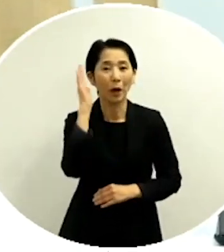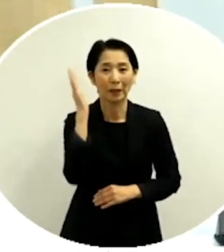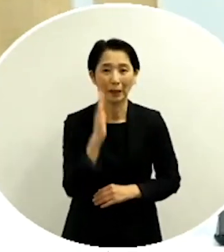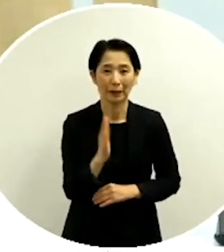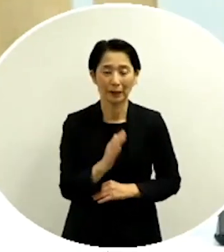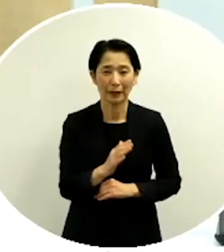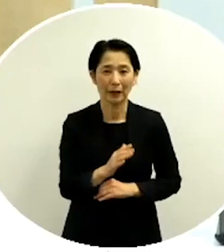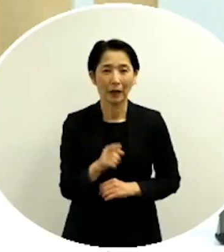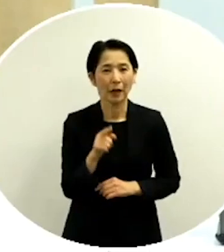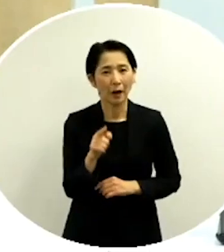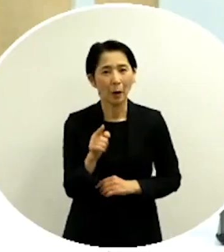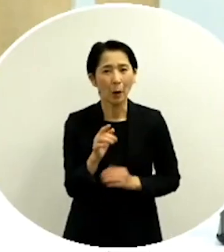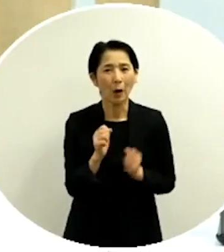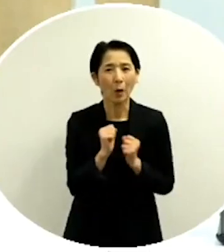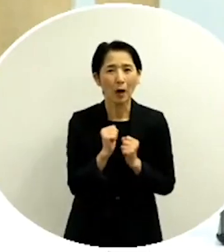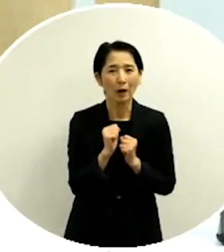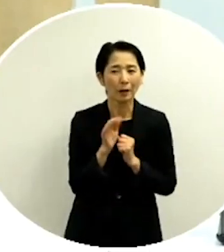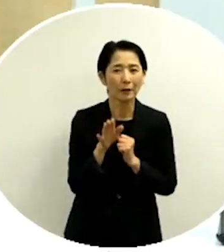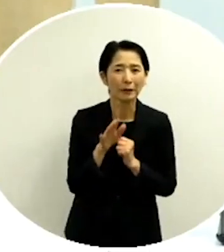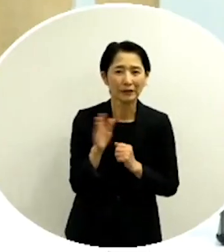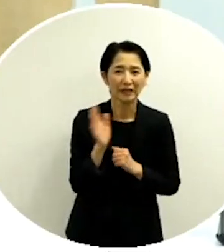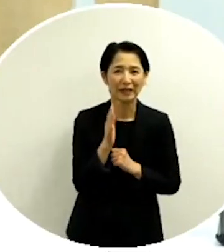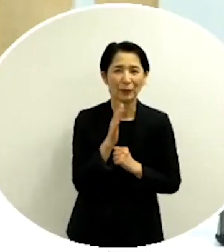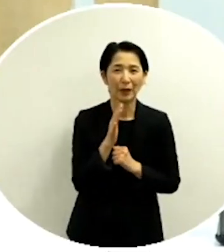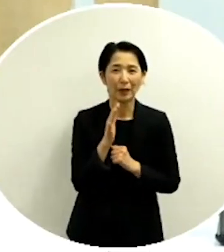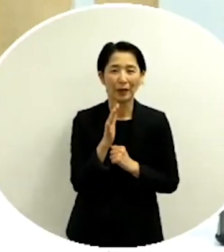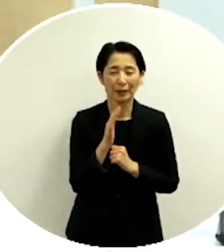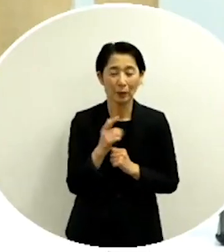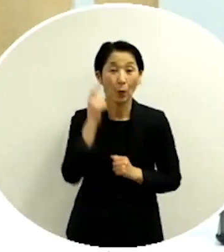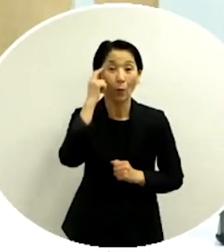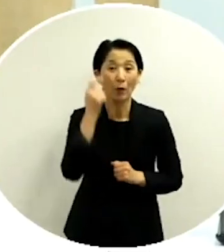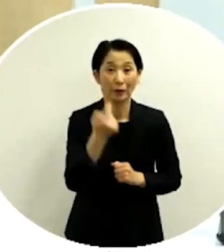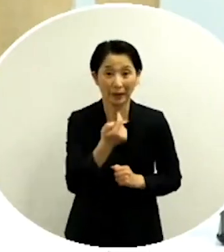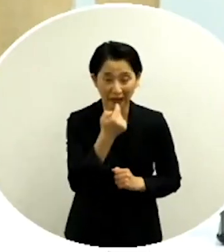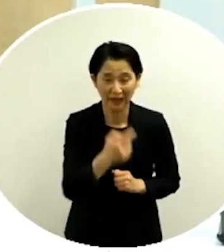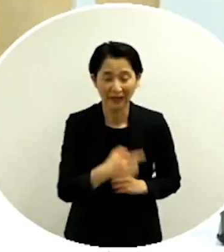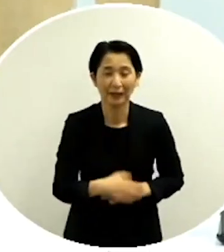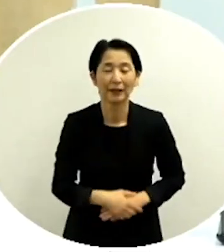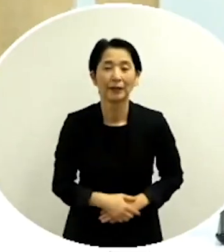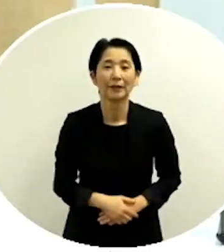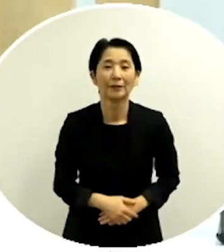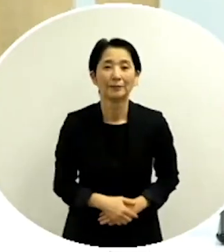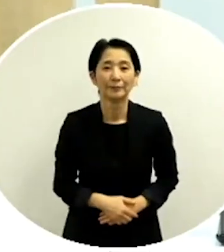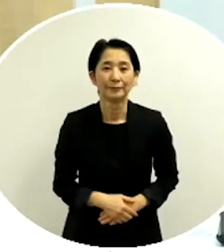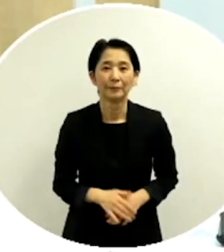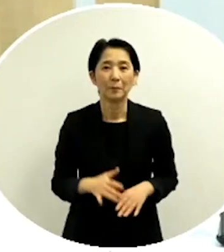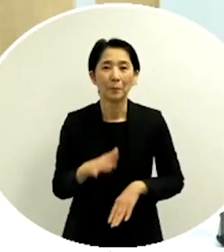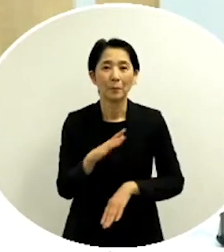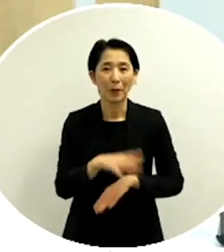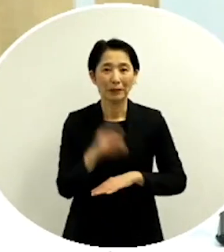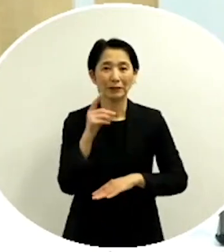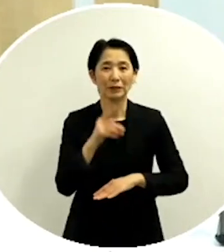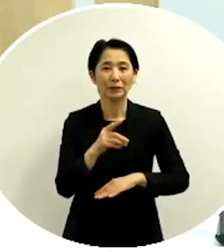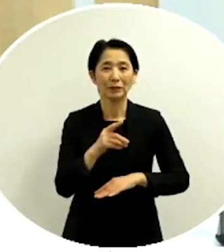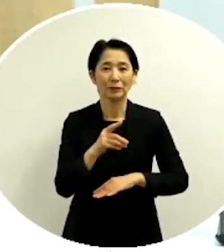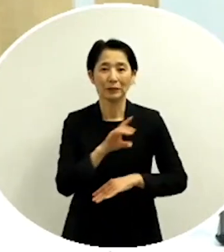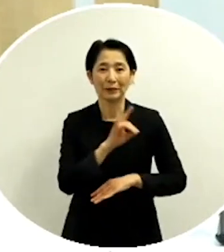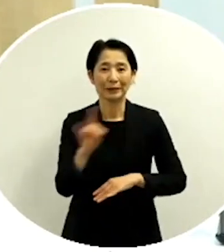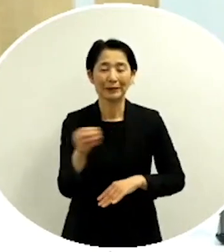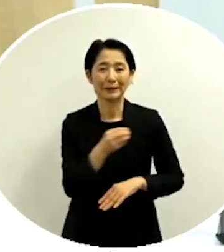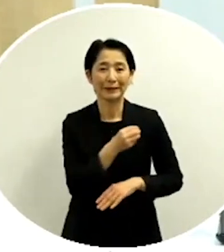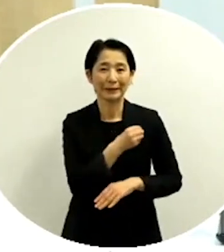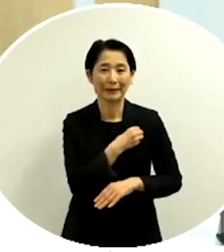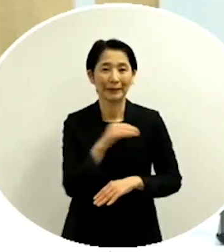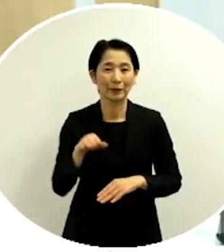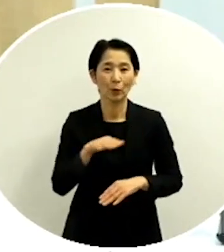こう強いもの触れちゃいけないものっていうふうに思っているところがありましたですからまずはあの議員の方が